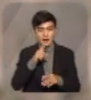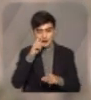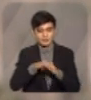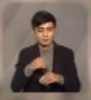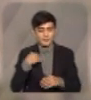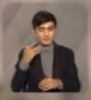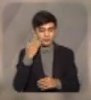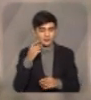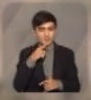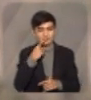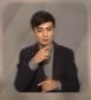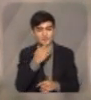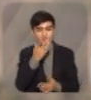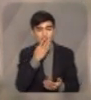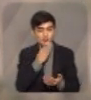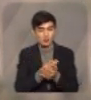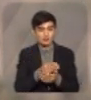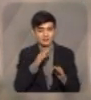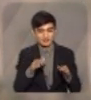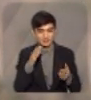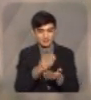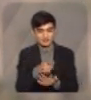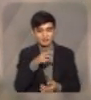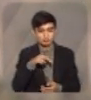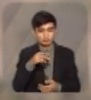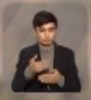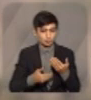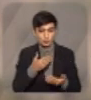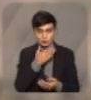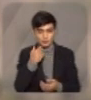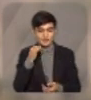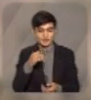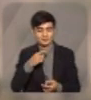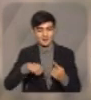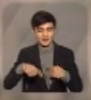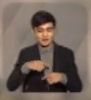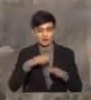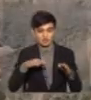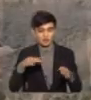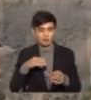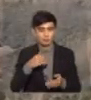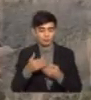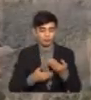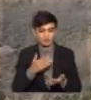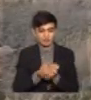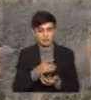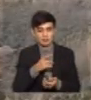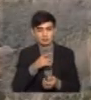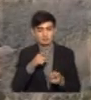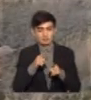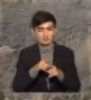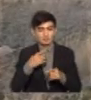айттым. Өздеріңіздің балдарыңыз ақиқат жаяу жүрмейді дедім. Біздің балдар таямайсыңдар ма? Алайда